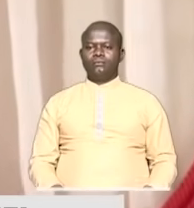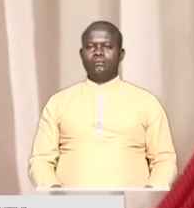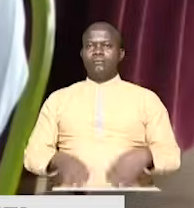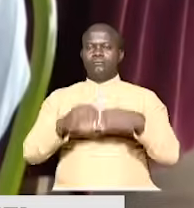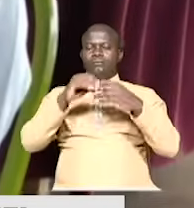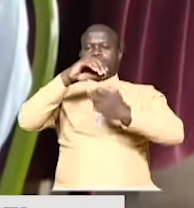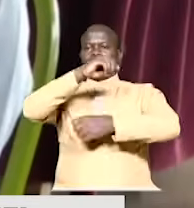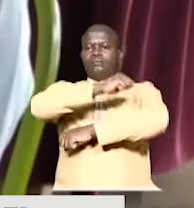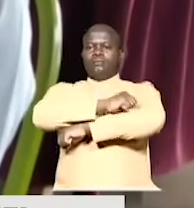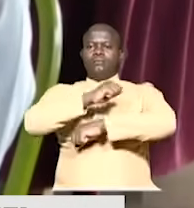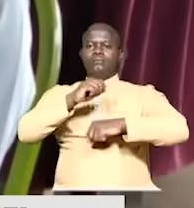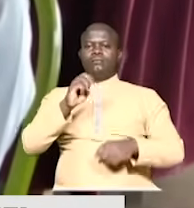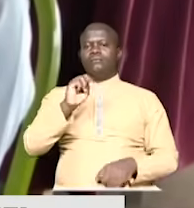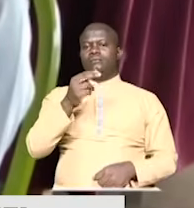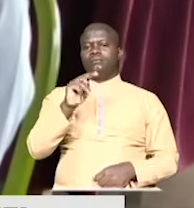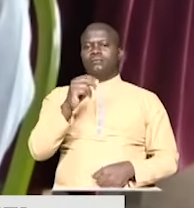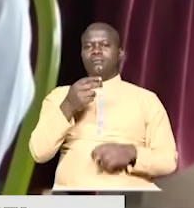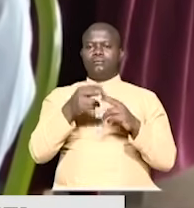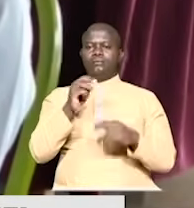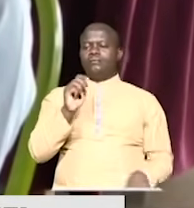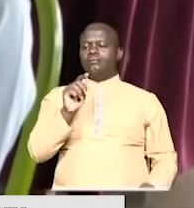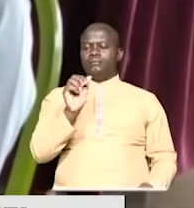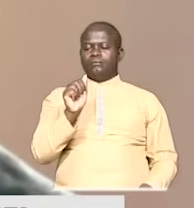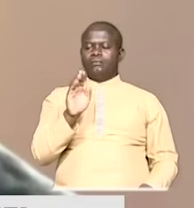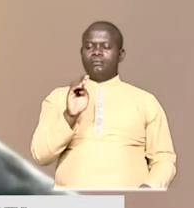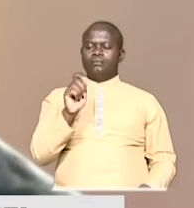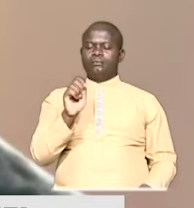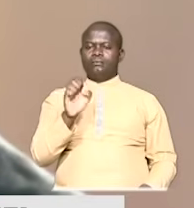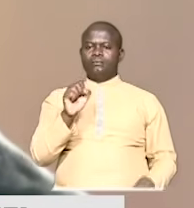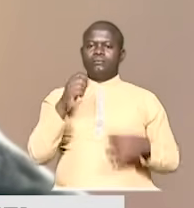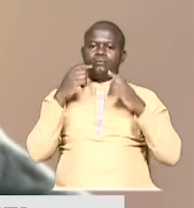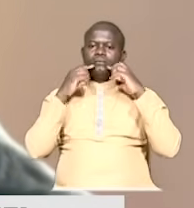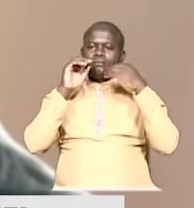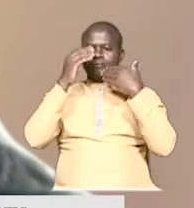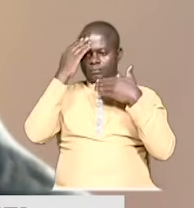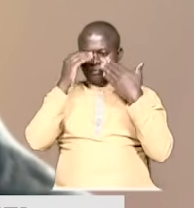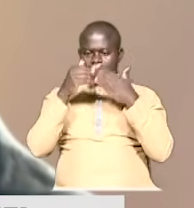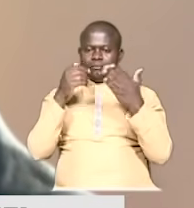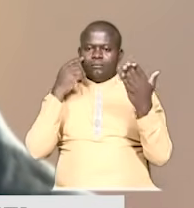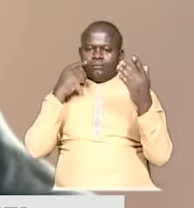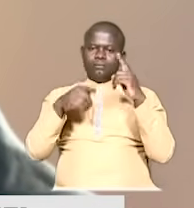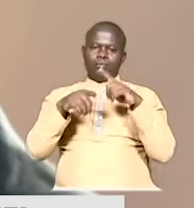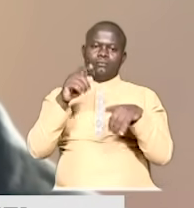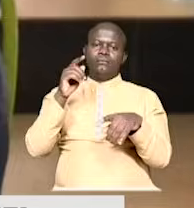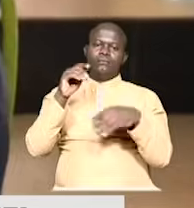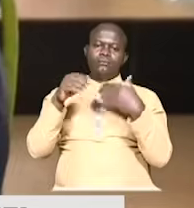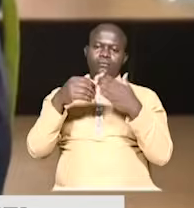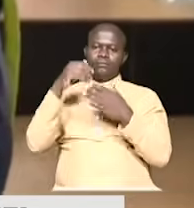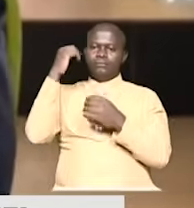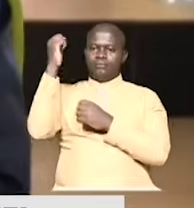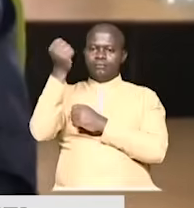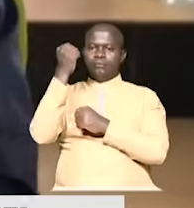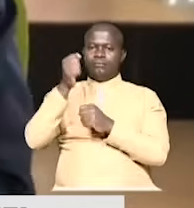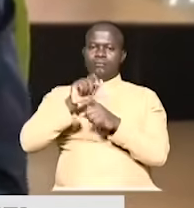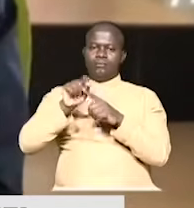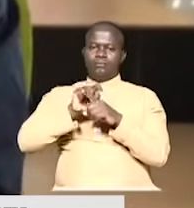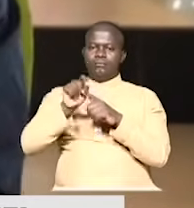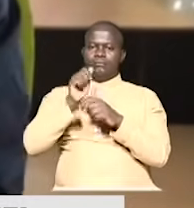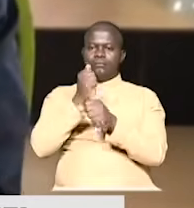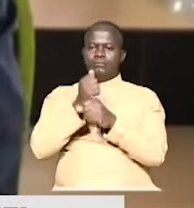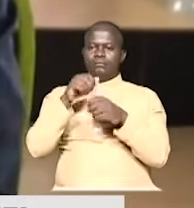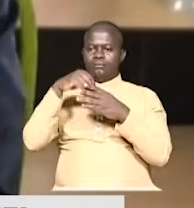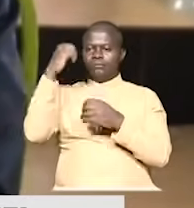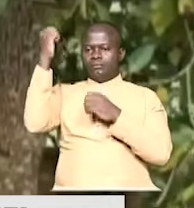Umuyobozi w'ishuri nderabarezi rya Muhanga Mukabatesi Jeanne d'Arc avuga ko kugira ngo bese neza iyi mihigo batoza n'abanyeshuri gukorera ku